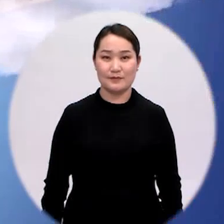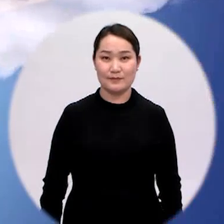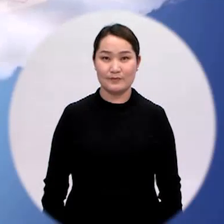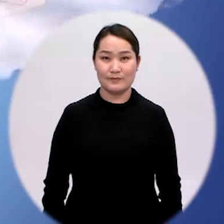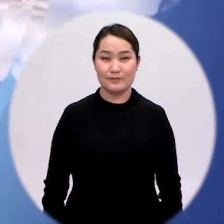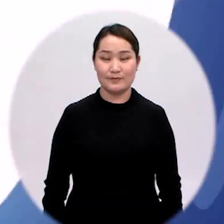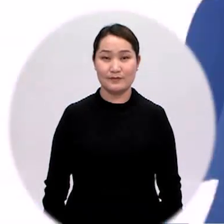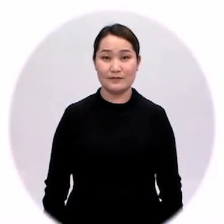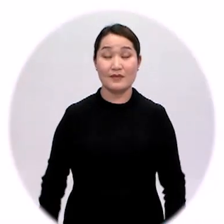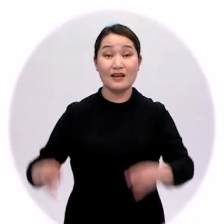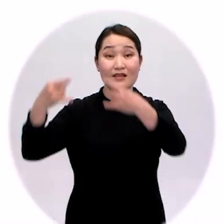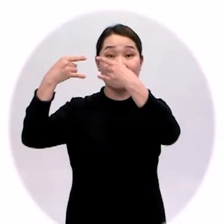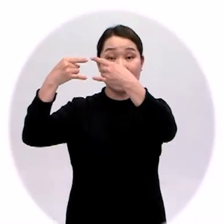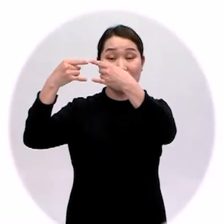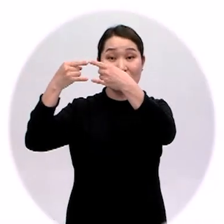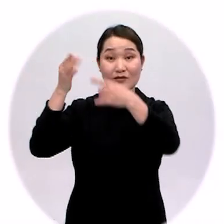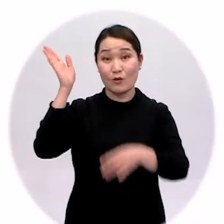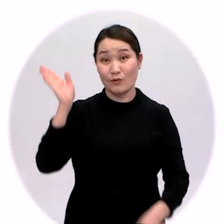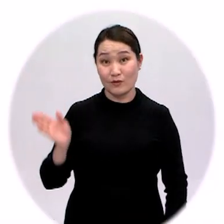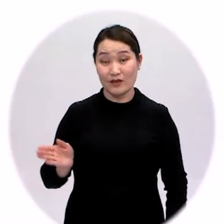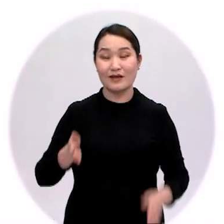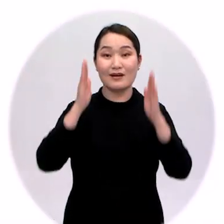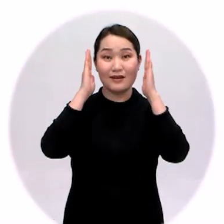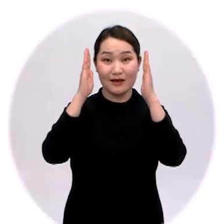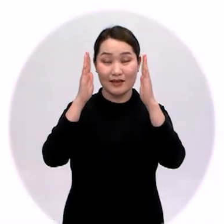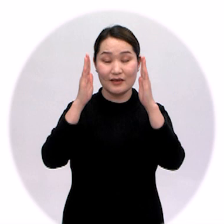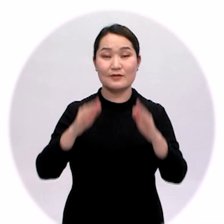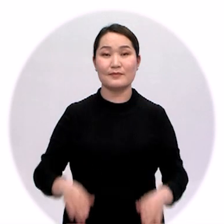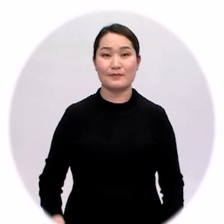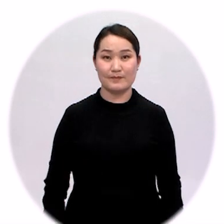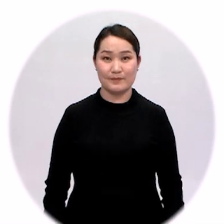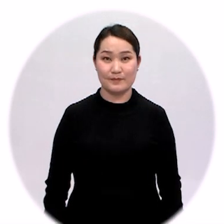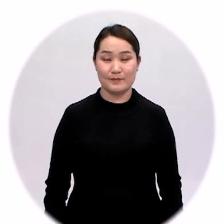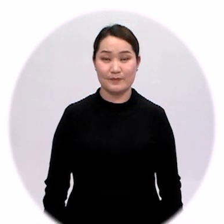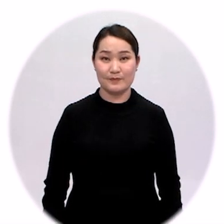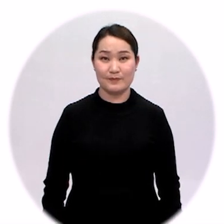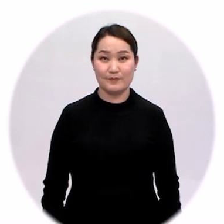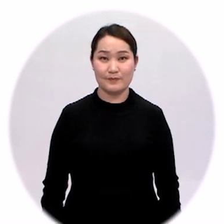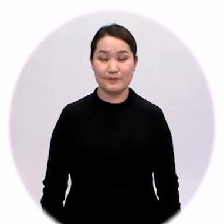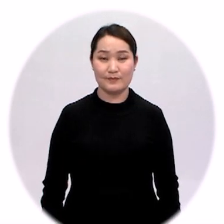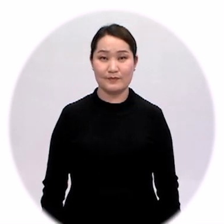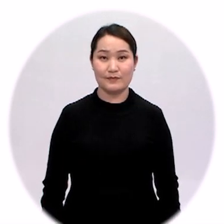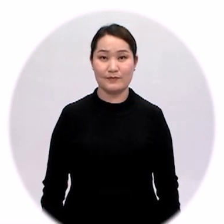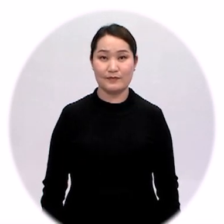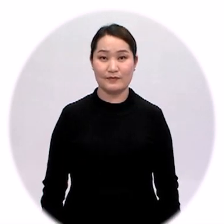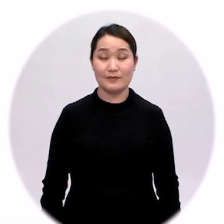зурцгаая. Дэлгэцэнд байрлуулсан үгсийг багш нь уншина. Дараа нь бүгдээрээ хамтдаа